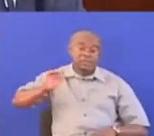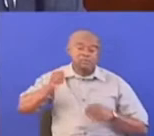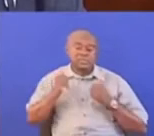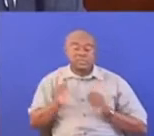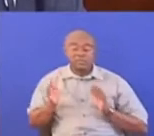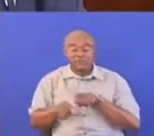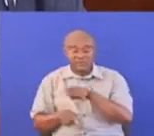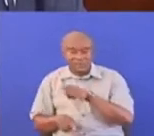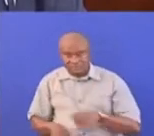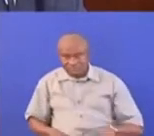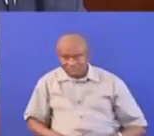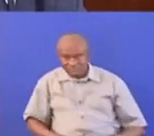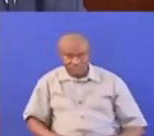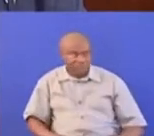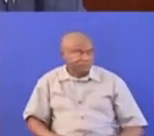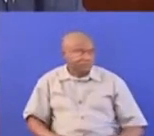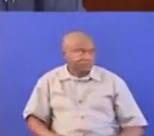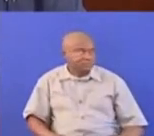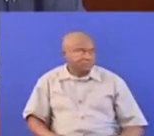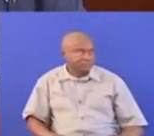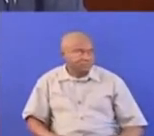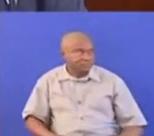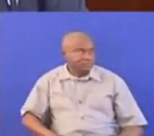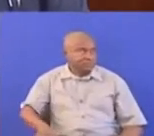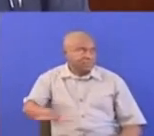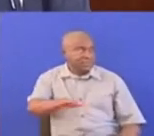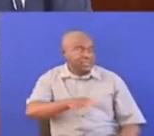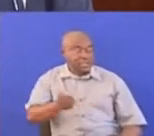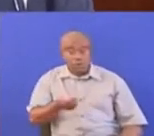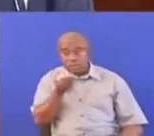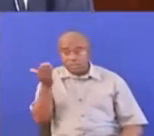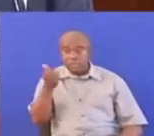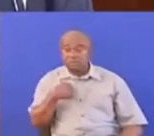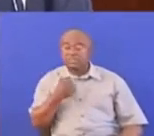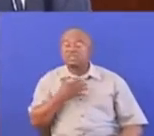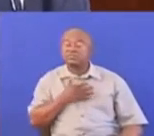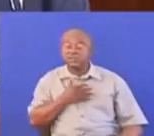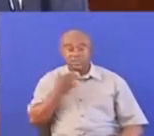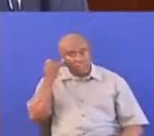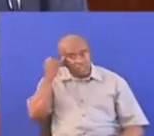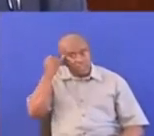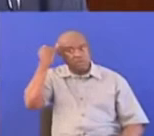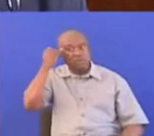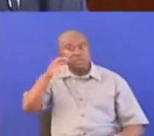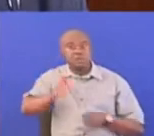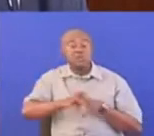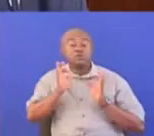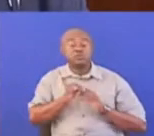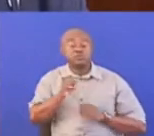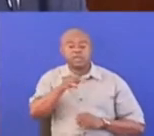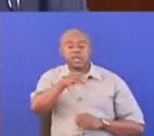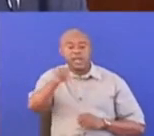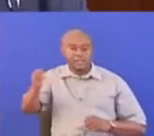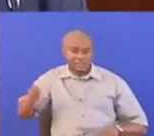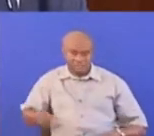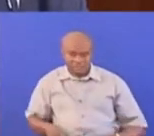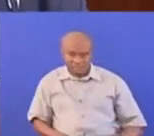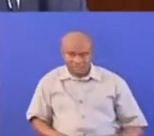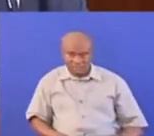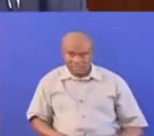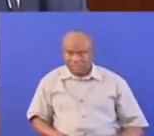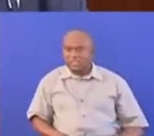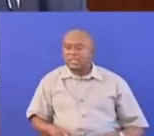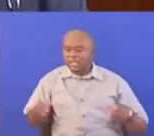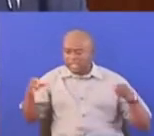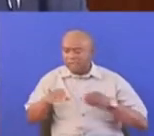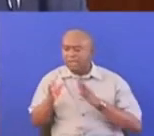hifadhi hizi. Lakini Mheshimiwa Spika, eneo jingine ambalo ningependa ni shauri, matumizi bora ya ardhi. Imesema vizuri